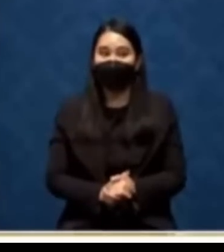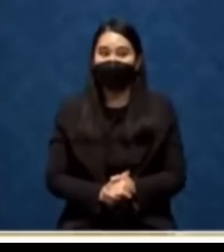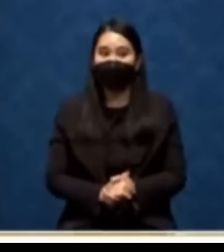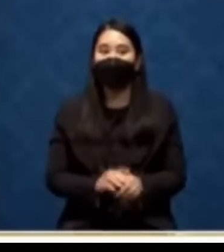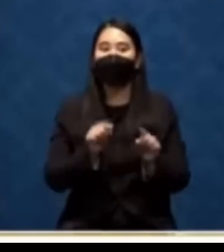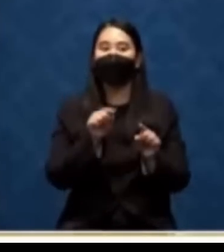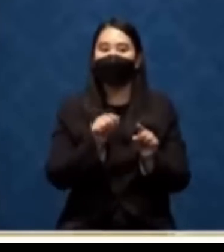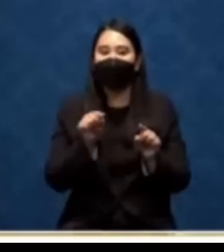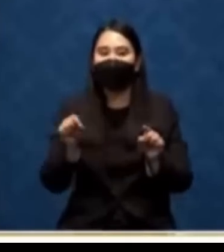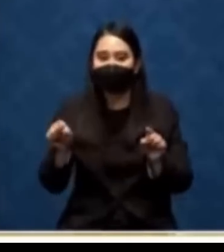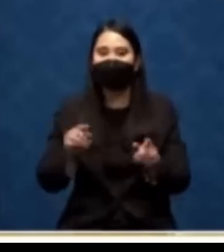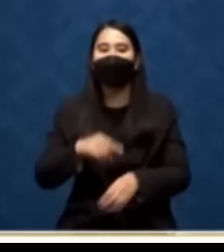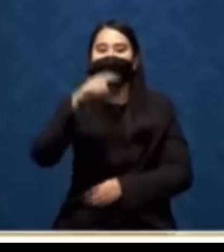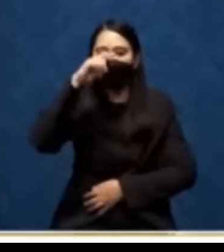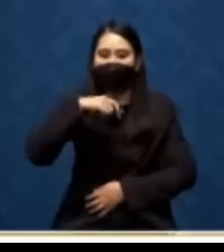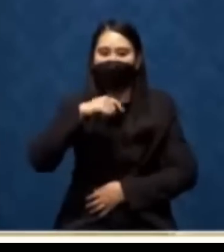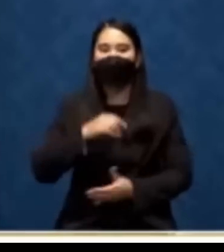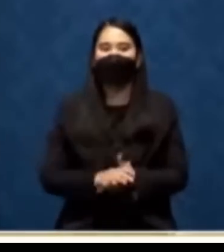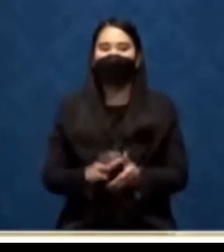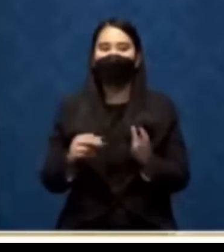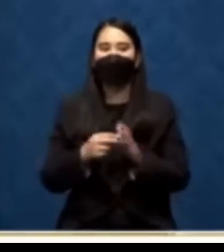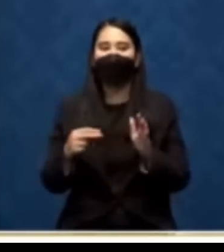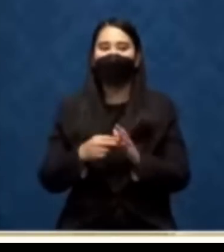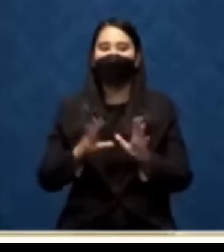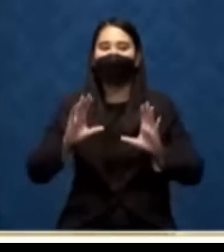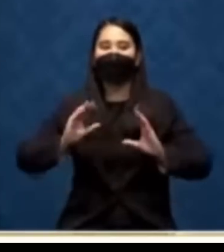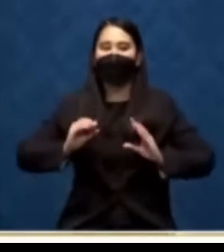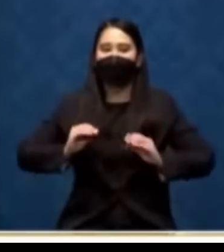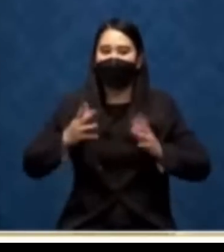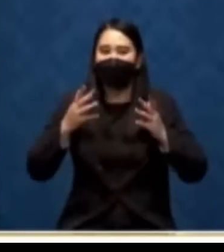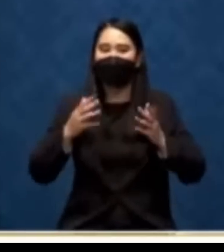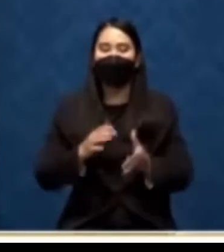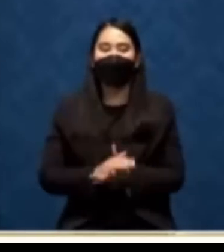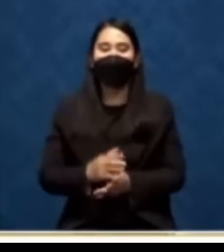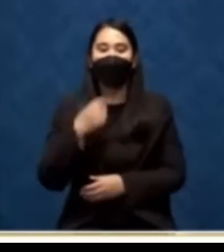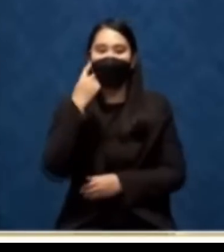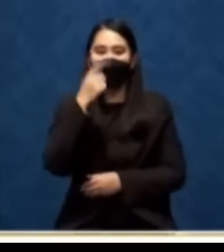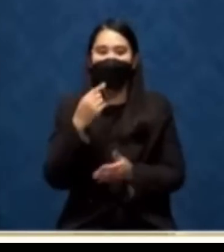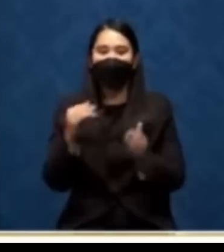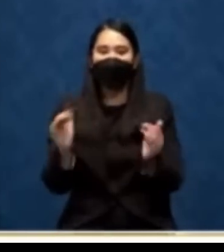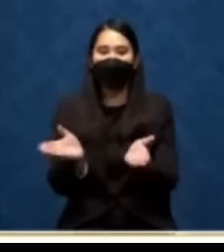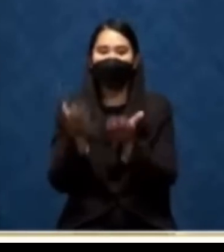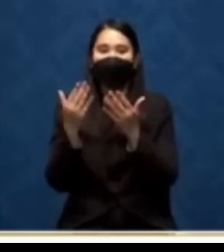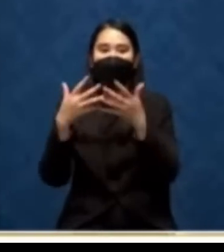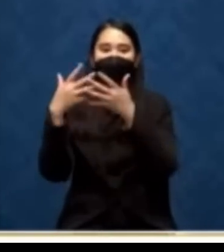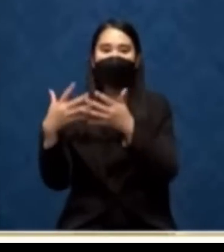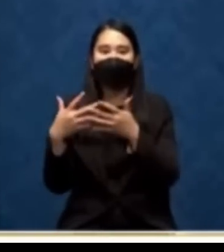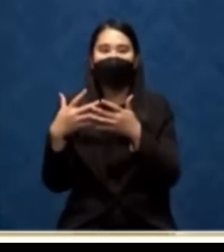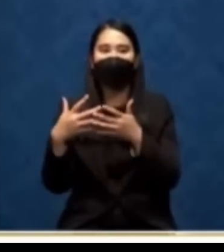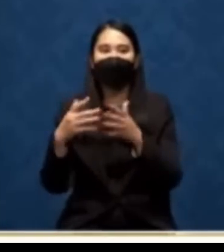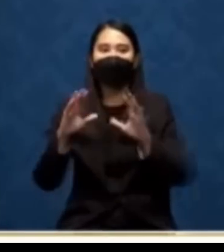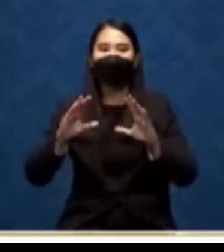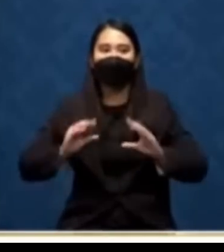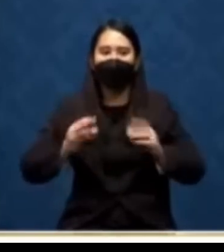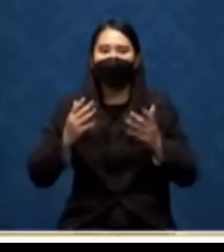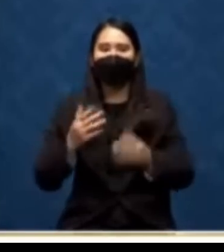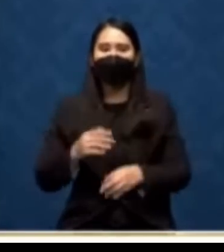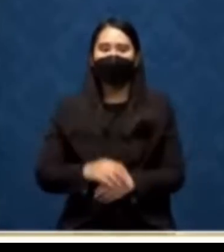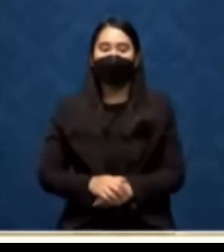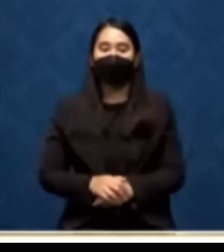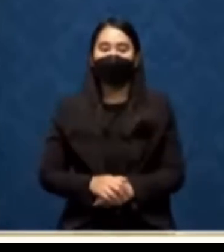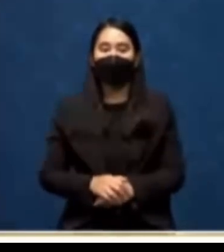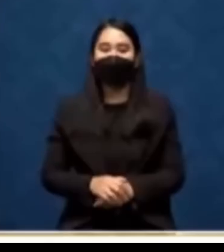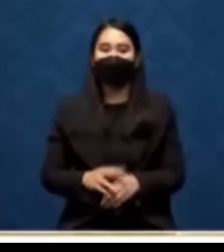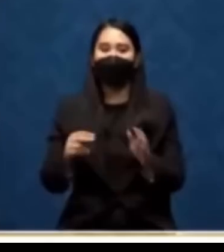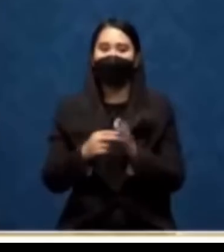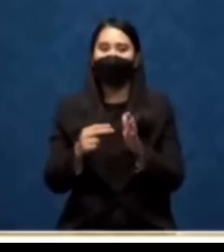จุดๆๆแล้วกันครับของไทยจะไม่ยอมทนต่อพวกที่หนุนอเมริกาในสภาอีกแล้วอันนี้เนี่ย